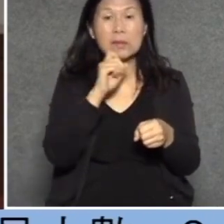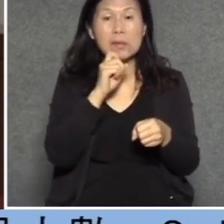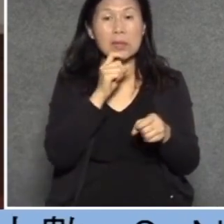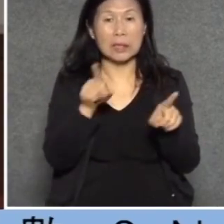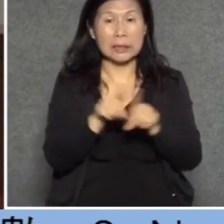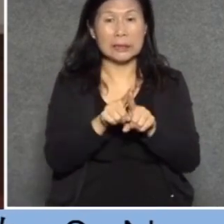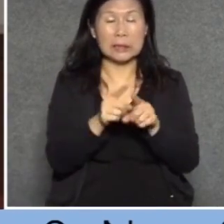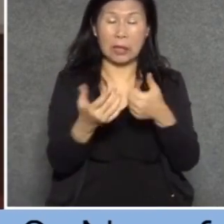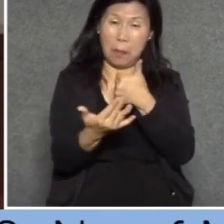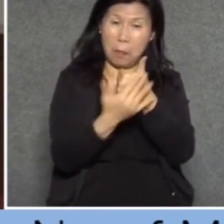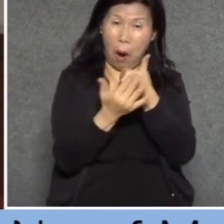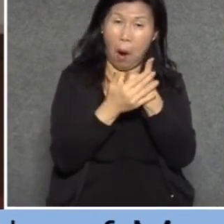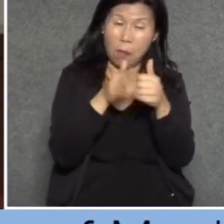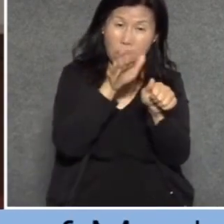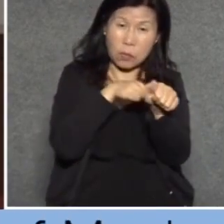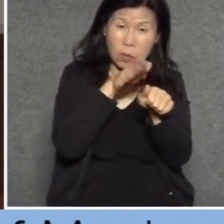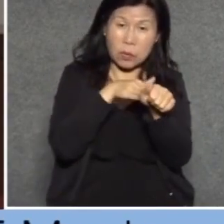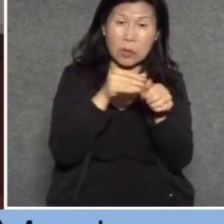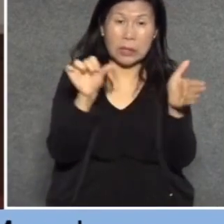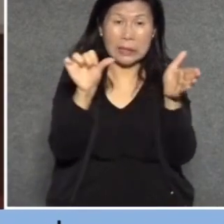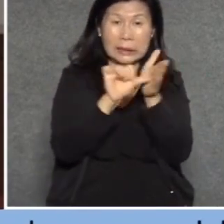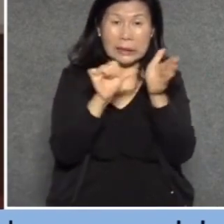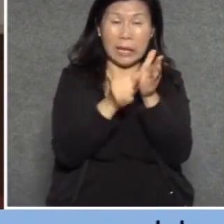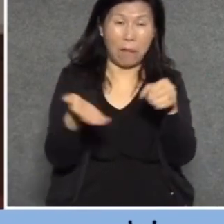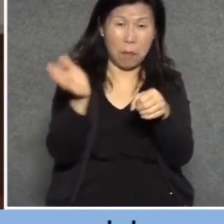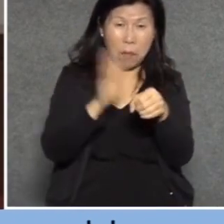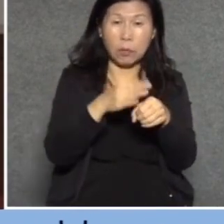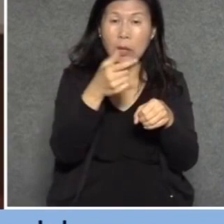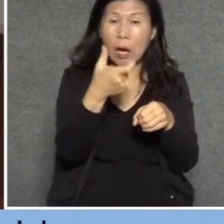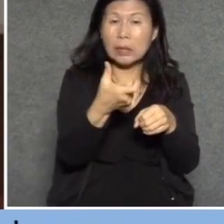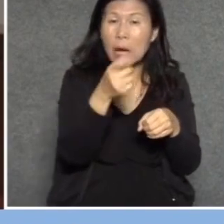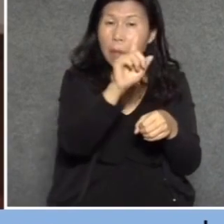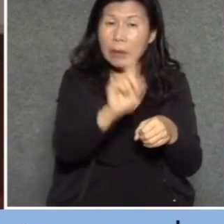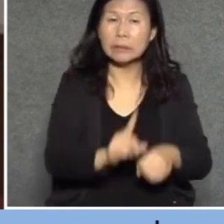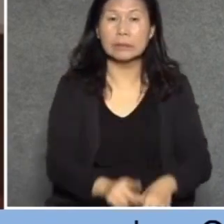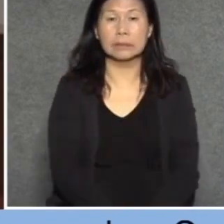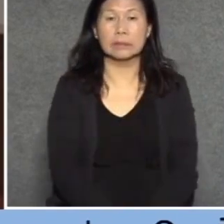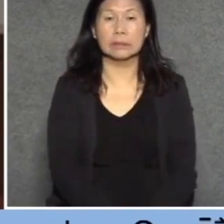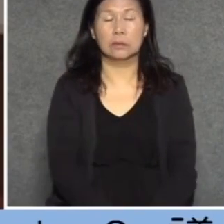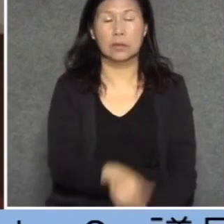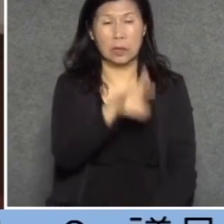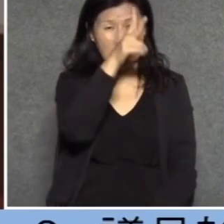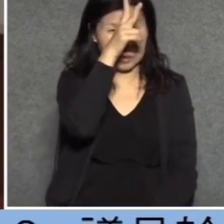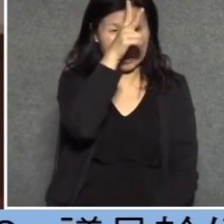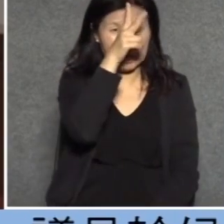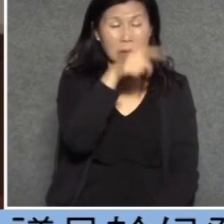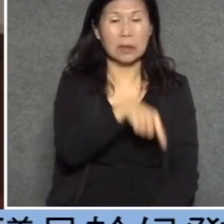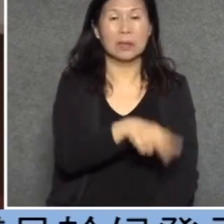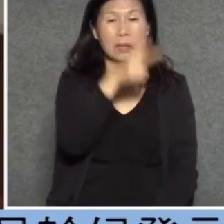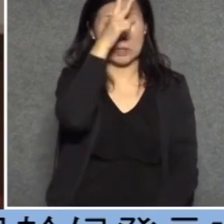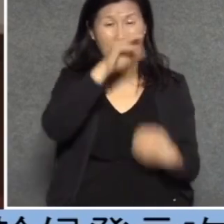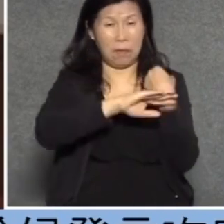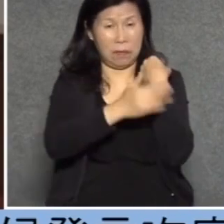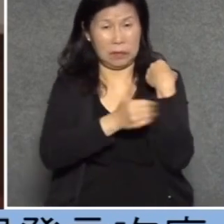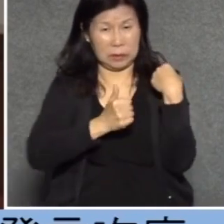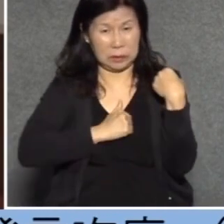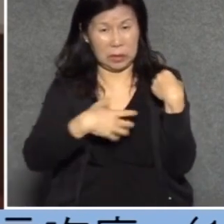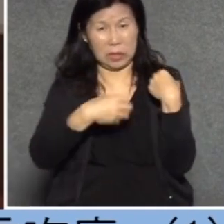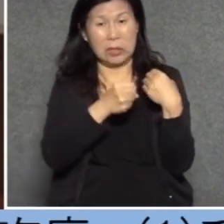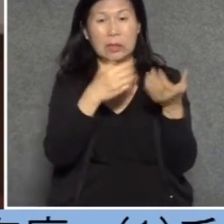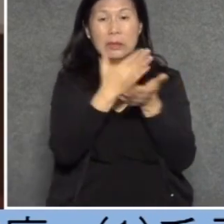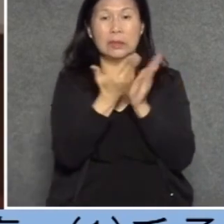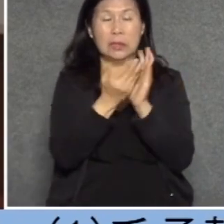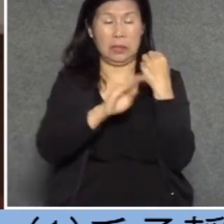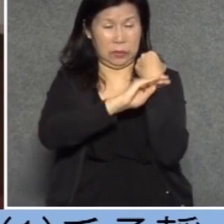到恩惠啊嘛？咩叫特惠補償金啫？係咪？不論政府律政司啦，上喺法律上係